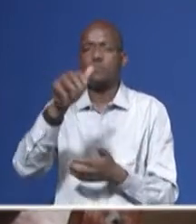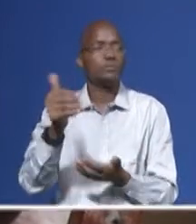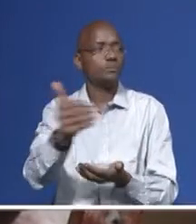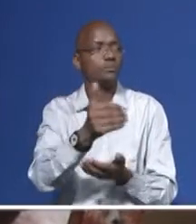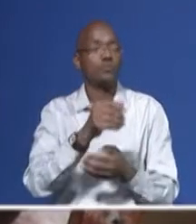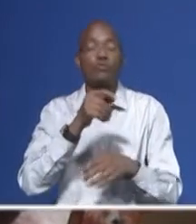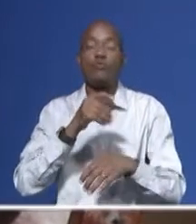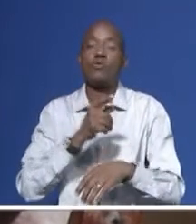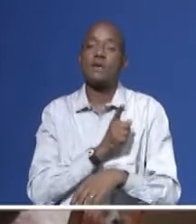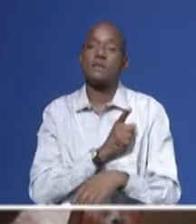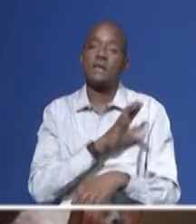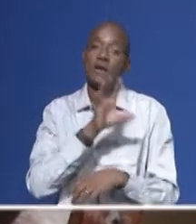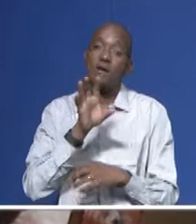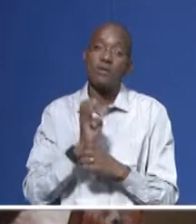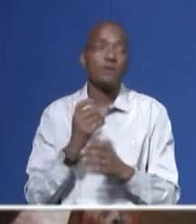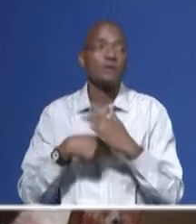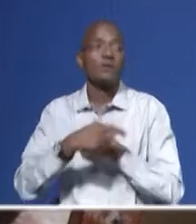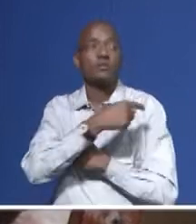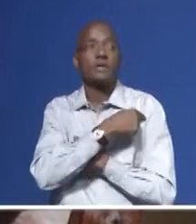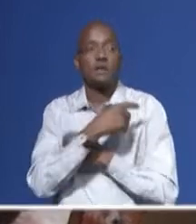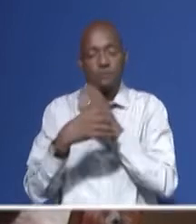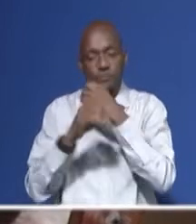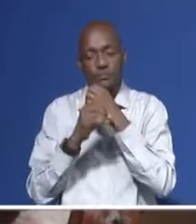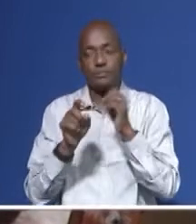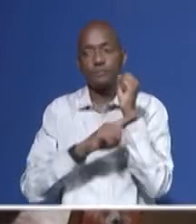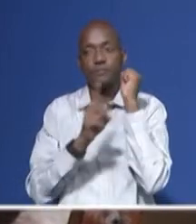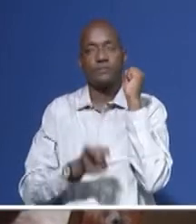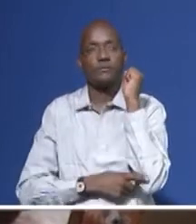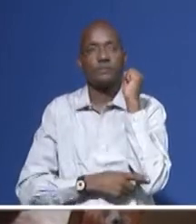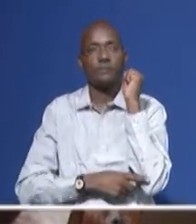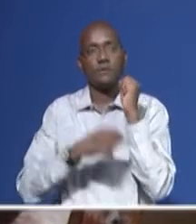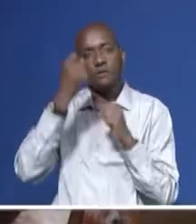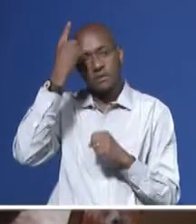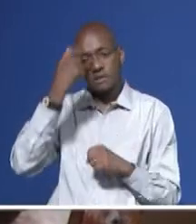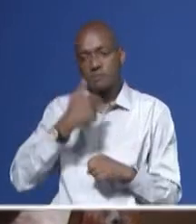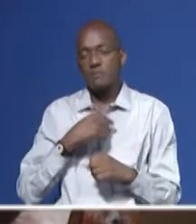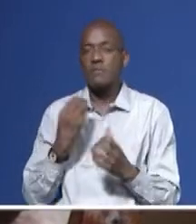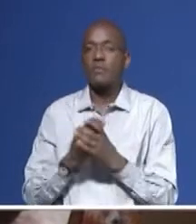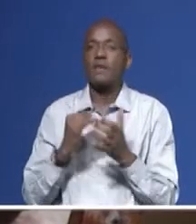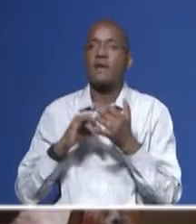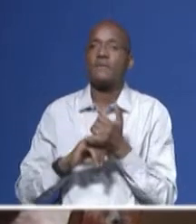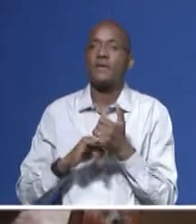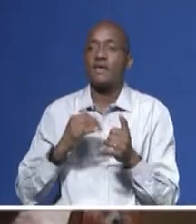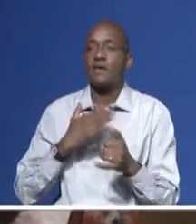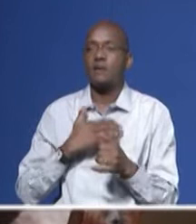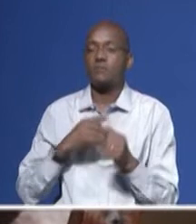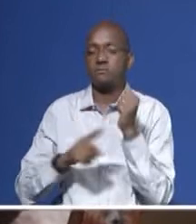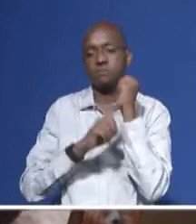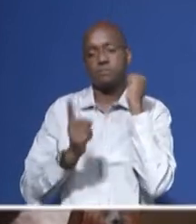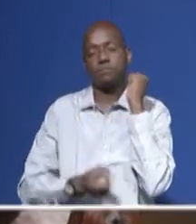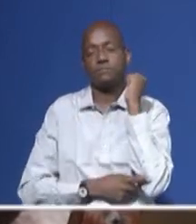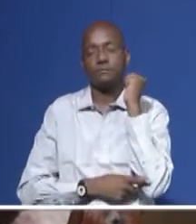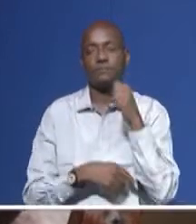kutupeleka hospitalini kwenda kutupima ujauzito. Nikagundulika mimi na rafiki yangu ndio tuna ujauzito.